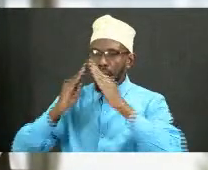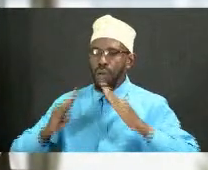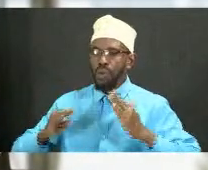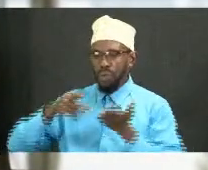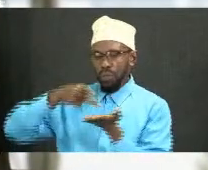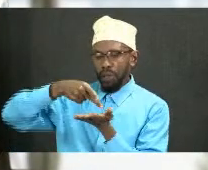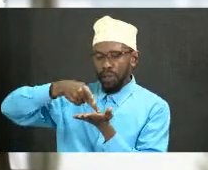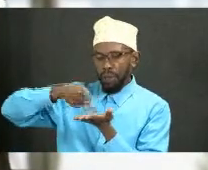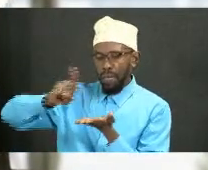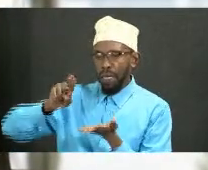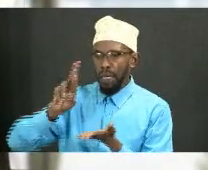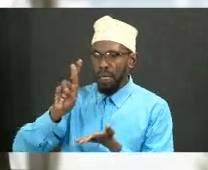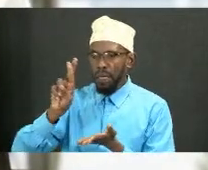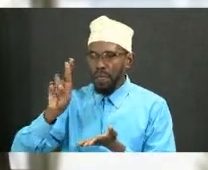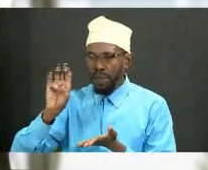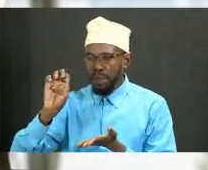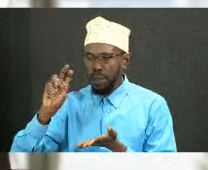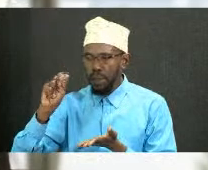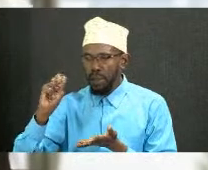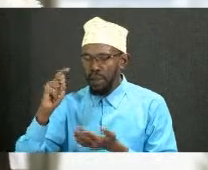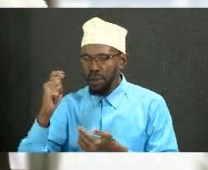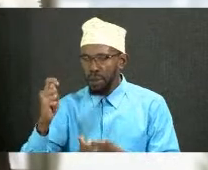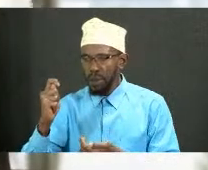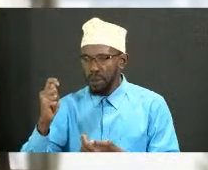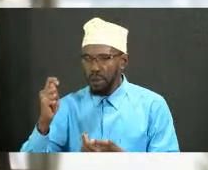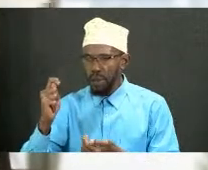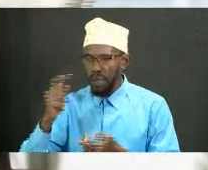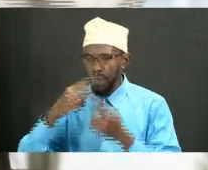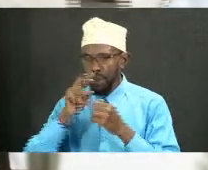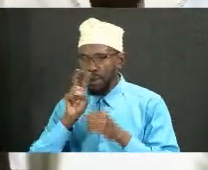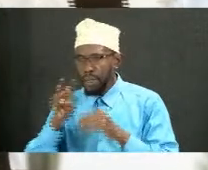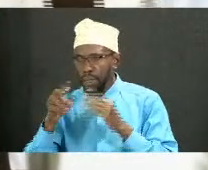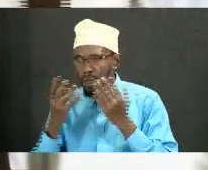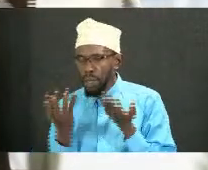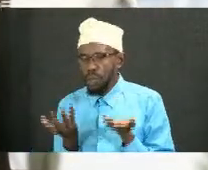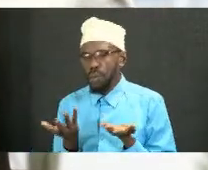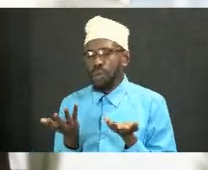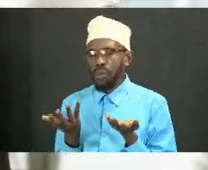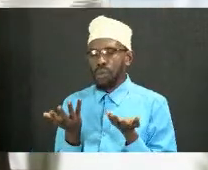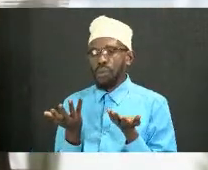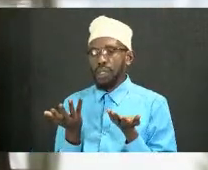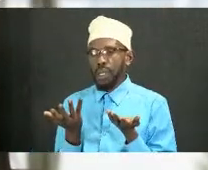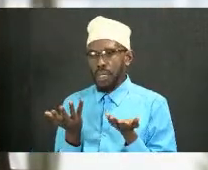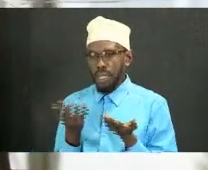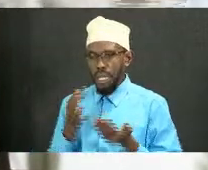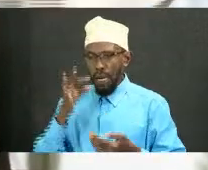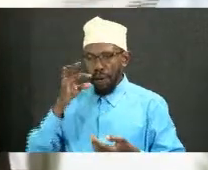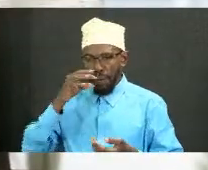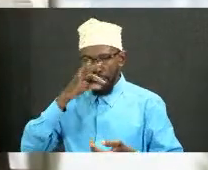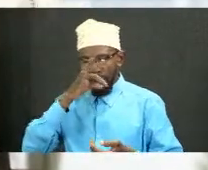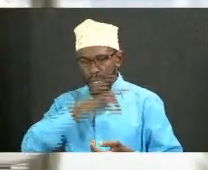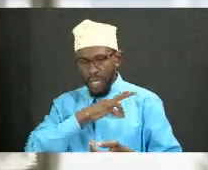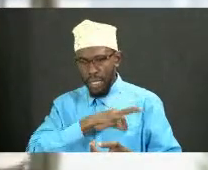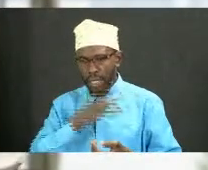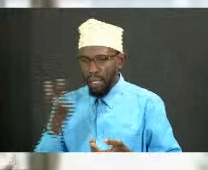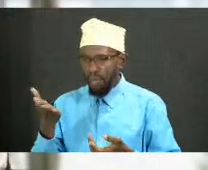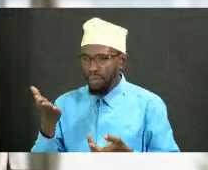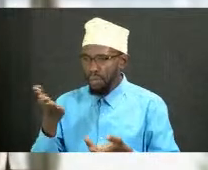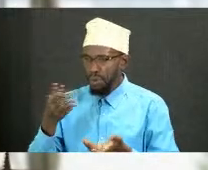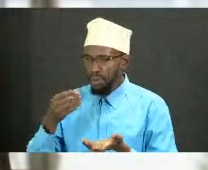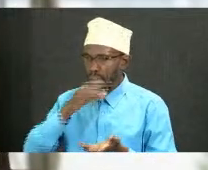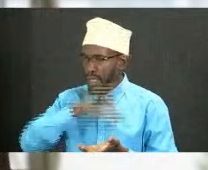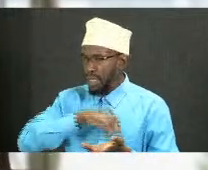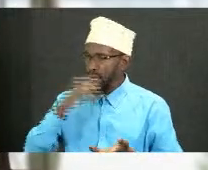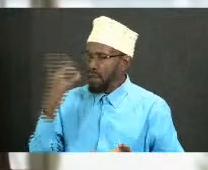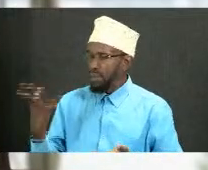nyumba. Lakini huwezi kulipa kodi ya nyumba, lakini tukiangalia thamani ya vile ambavyo kwa ndani ile nyumba,